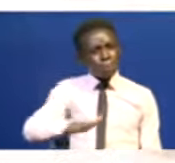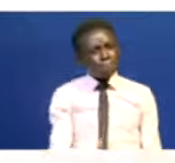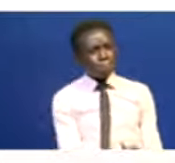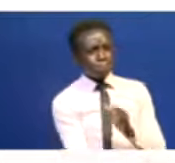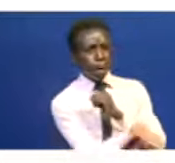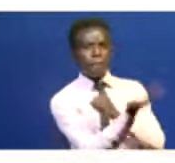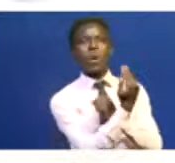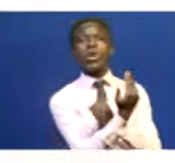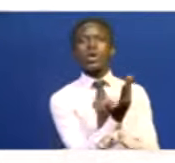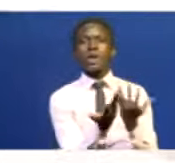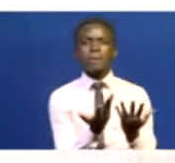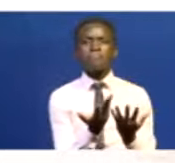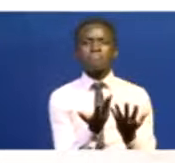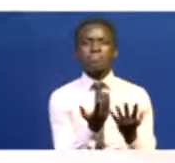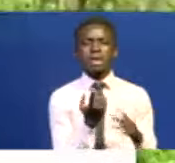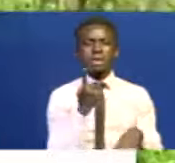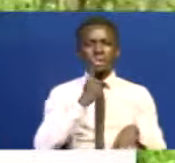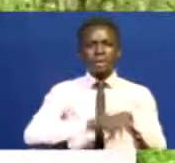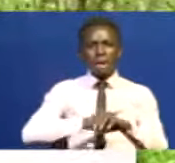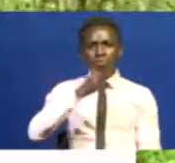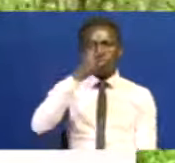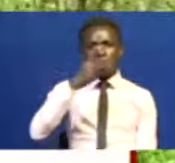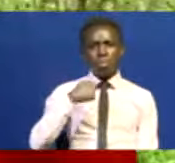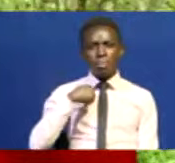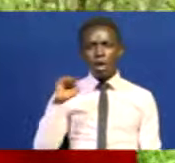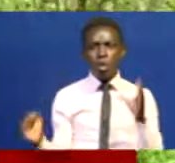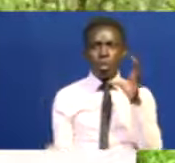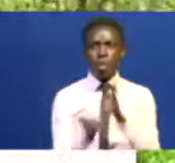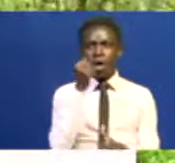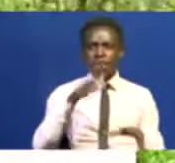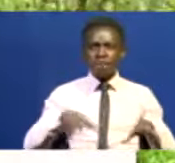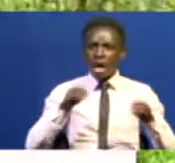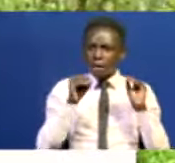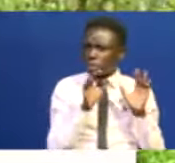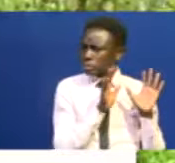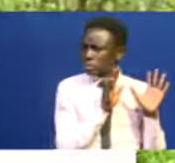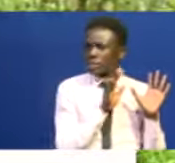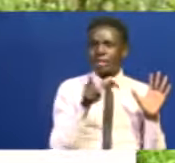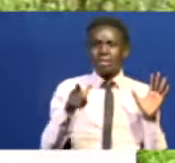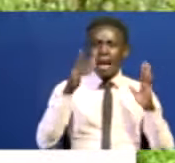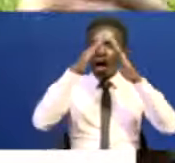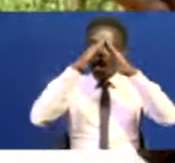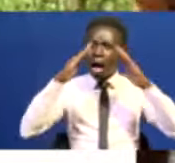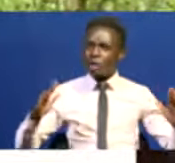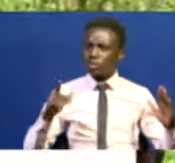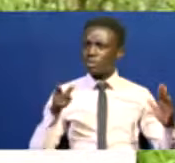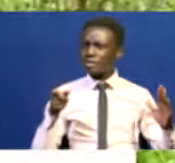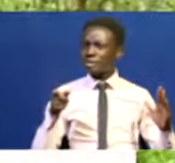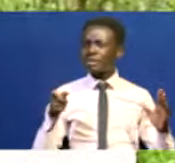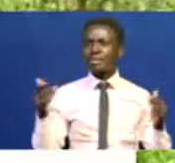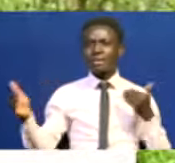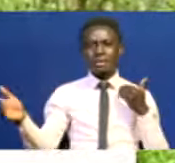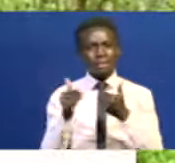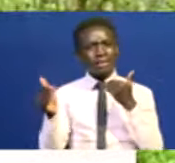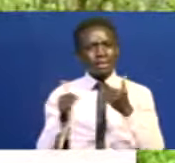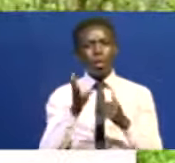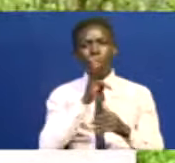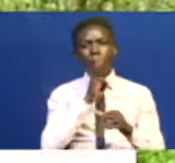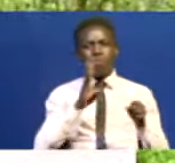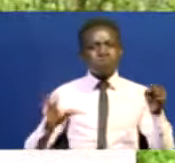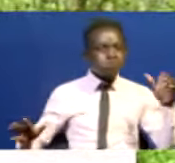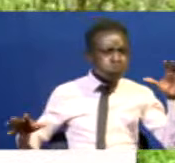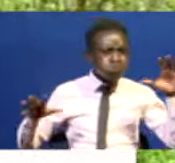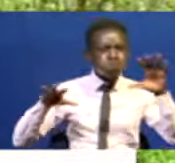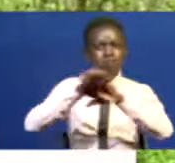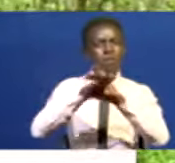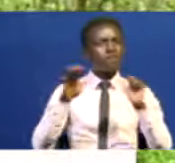Kuamuka kitu kama saa nane hivi, nikaona nyumba karibu sote siko karibu kuloa maji. Nikasikia kwanza